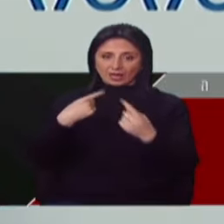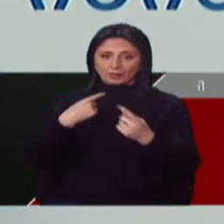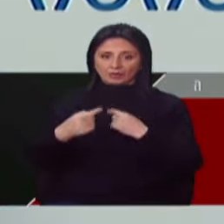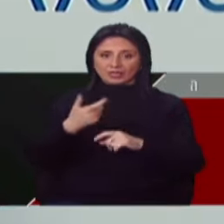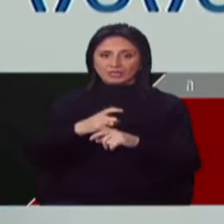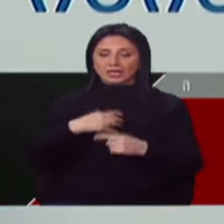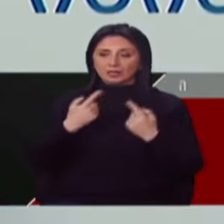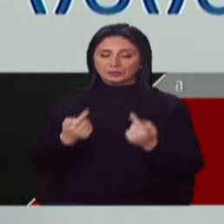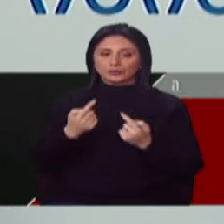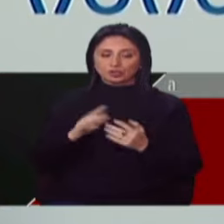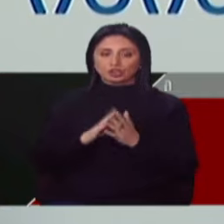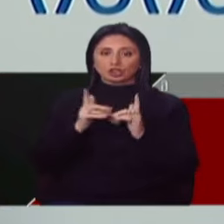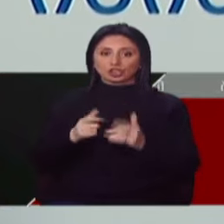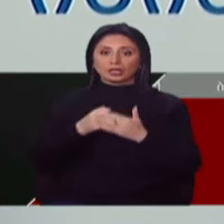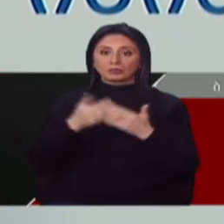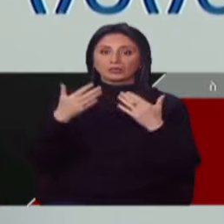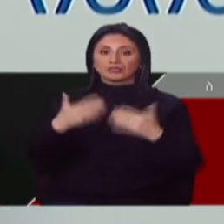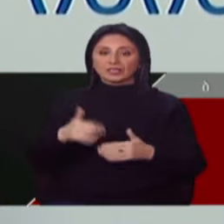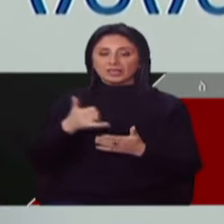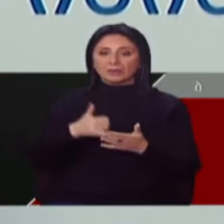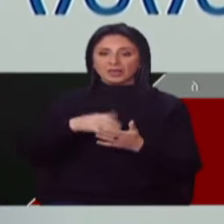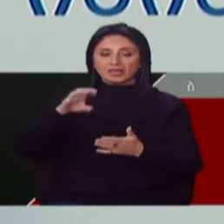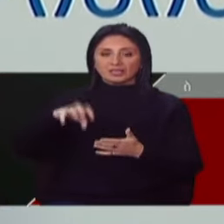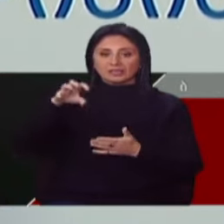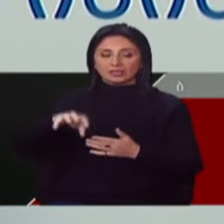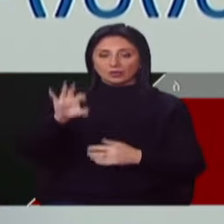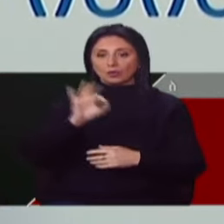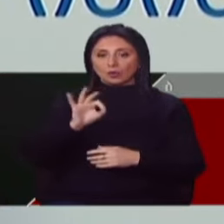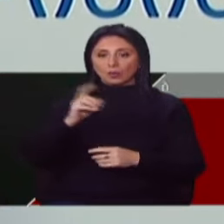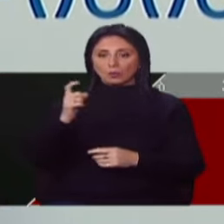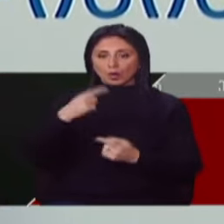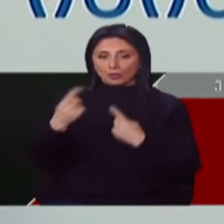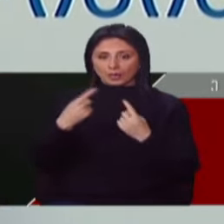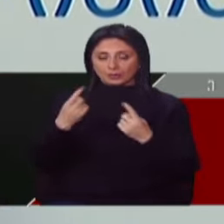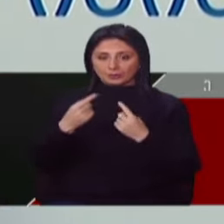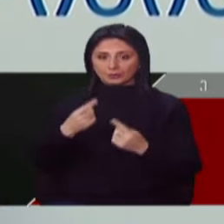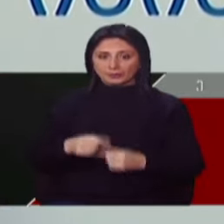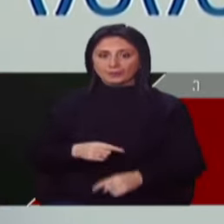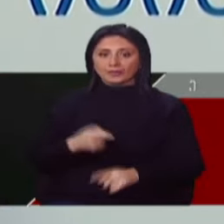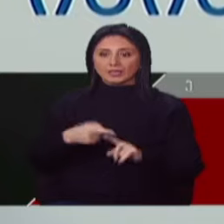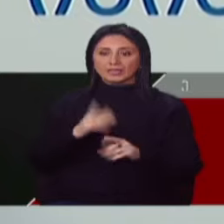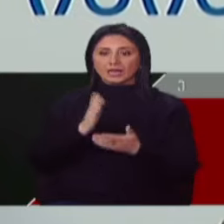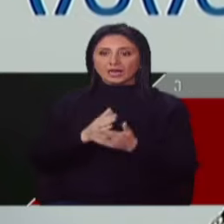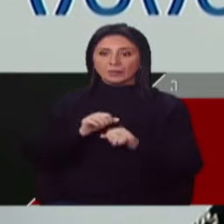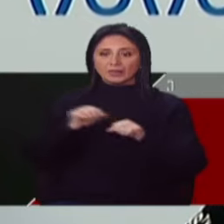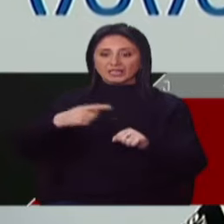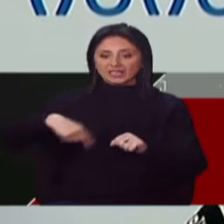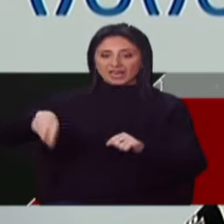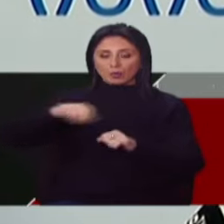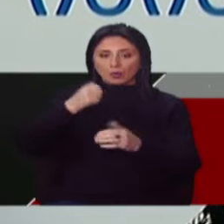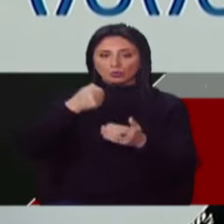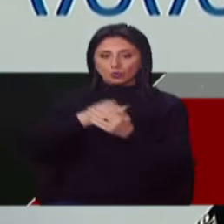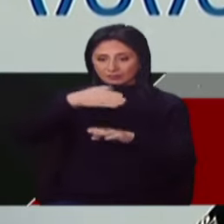საკმაოდ მნიშვნელოვანი შეთანხმება მივაღწიეთ ბენზინ გასამართი სადგურის მფლობელებთან. Ეს ეხება Გმირთა მოედნიდან